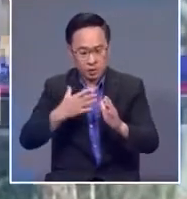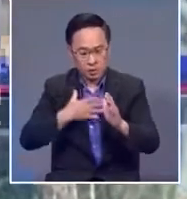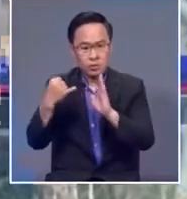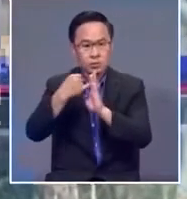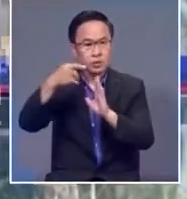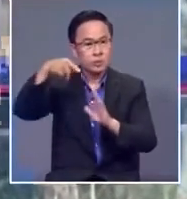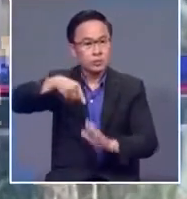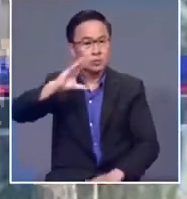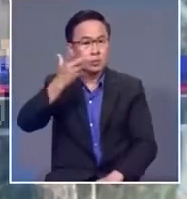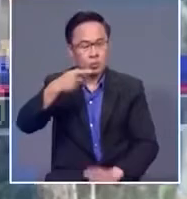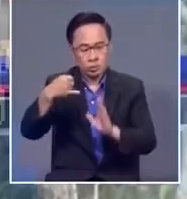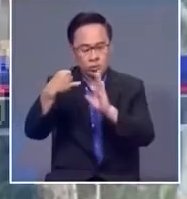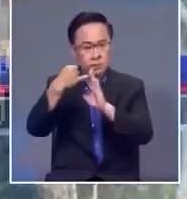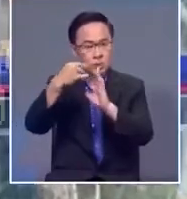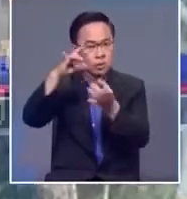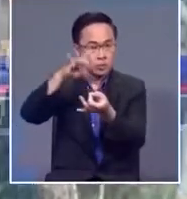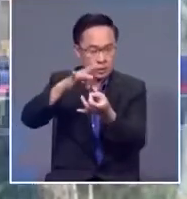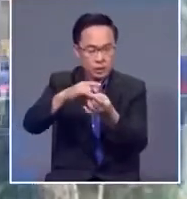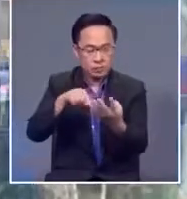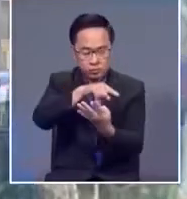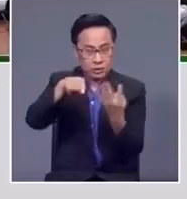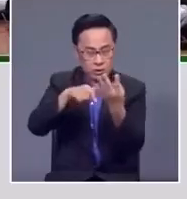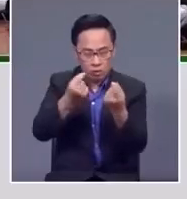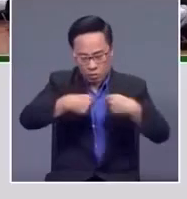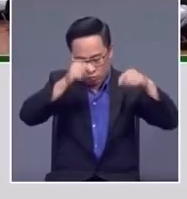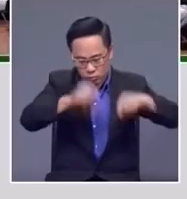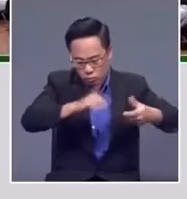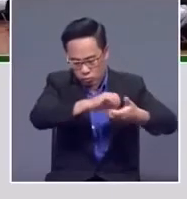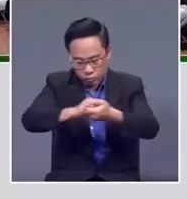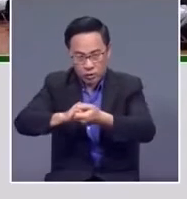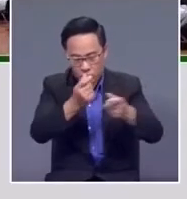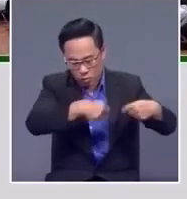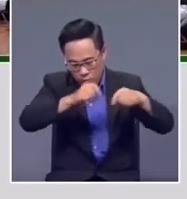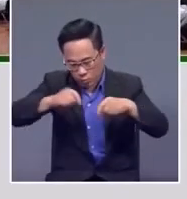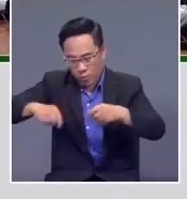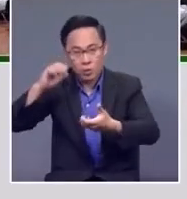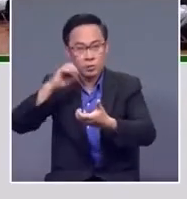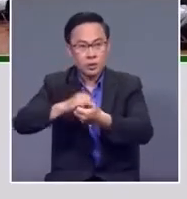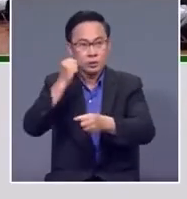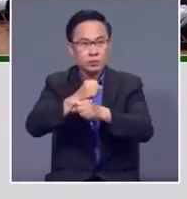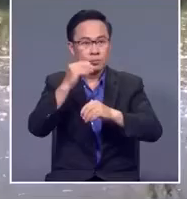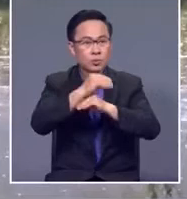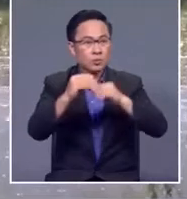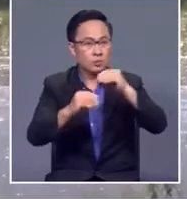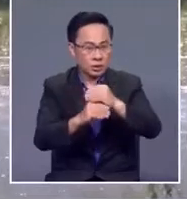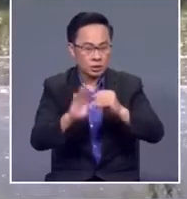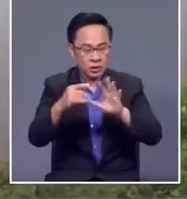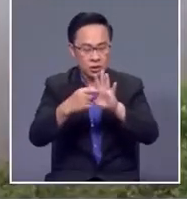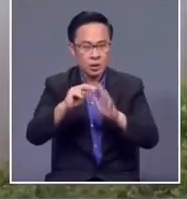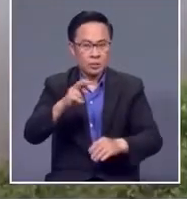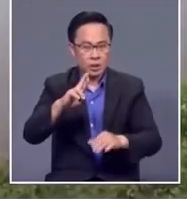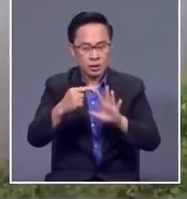นะครับก็ได้ลงนามบันทึกข้อตกลงกันจะดำเนินการโครงการบางกำโมเดลปี2560นะ